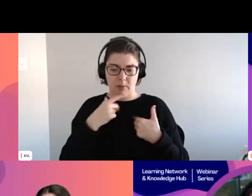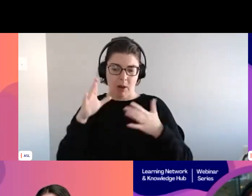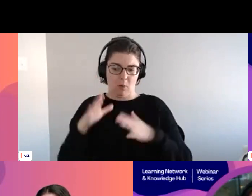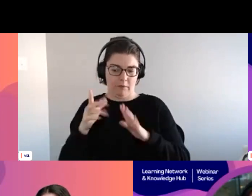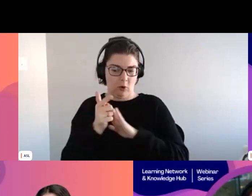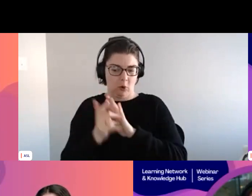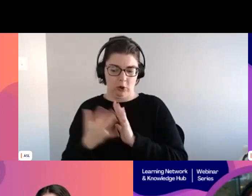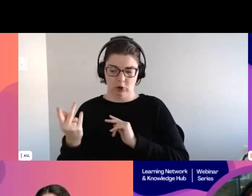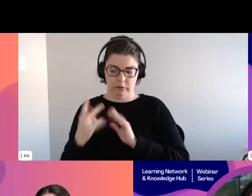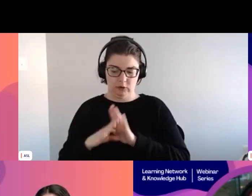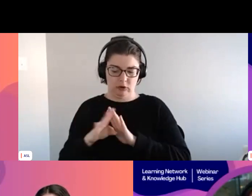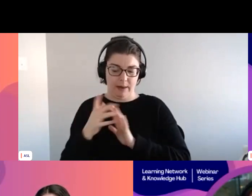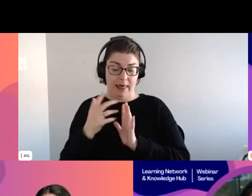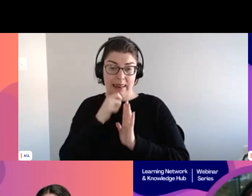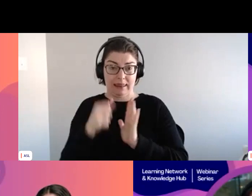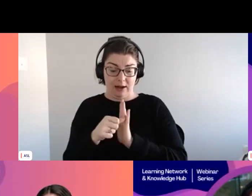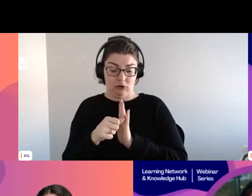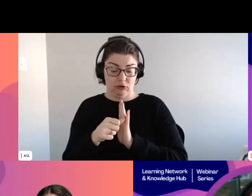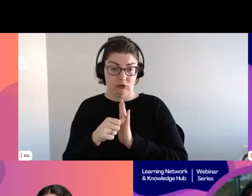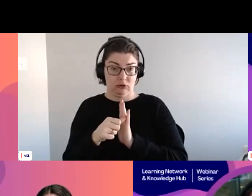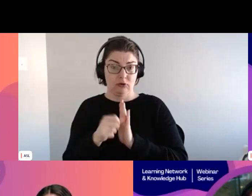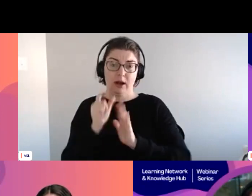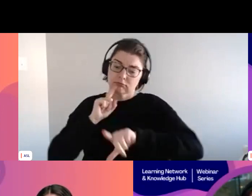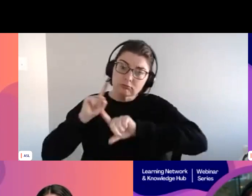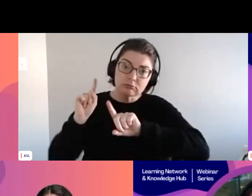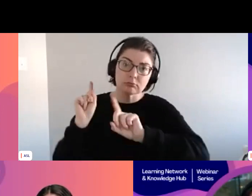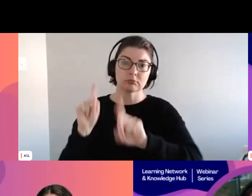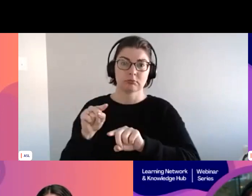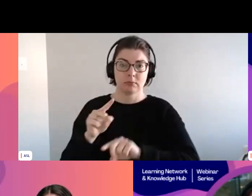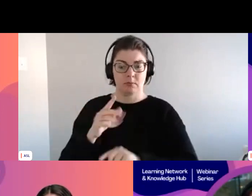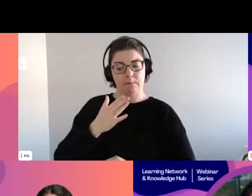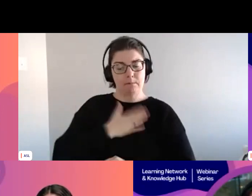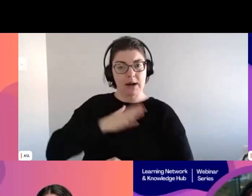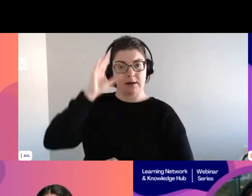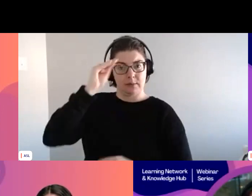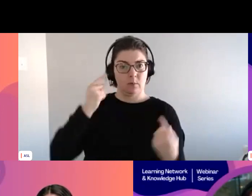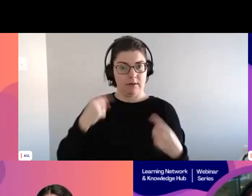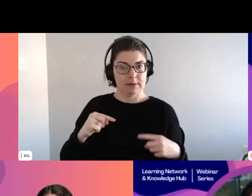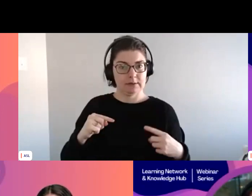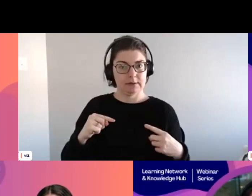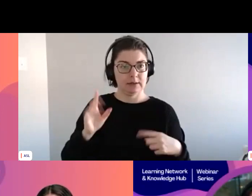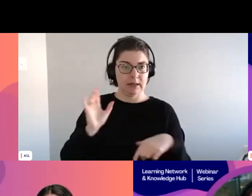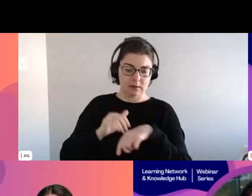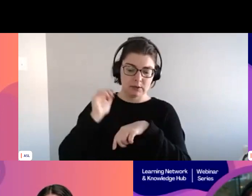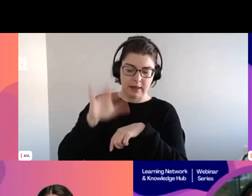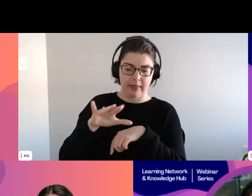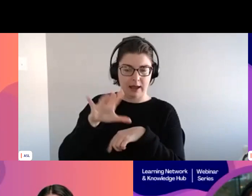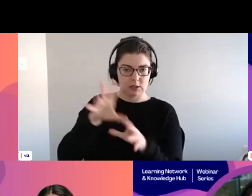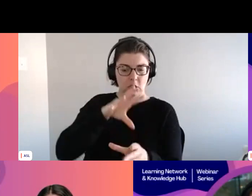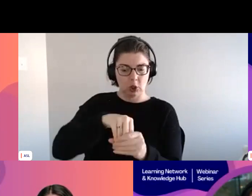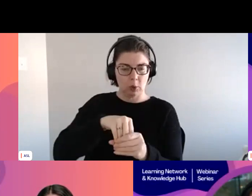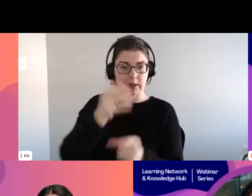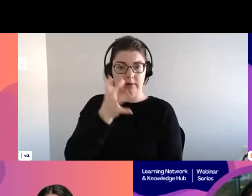tout de suite il y avait pas inquiétez pas exact mon avocat a répondu à cela et à donner mon opinion quand est-ce qu'il s'est produit